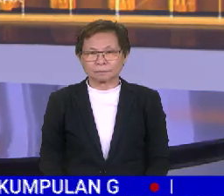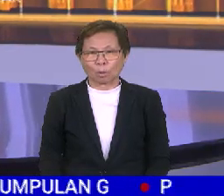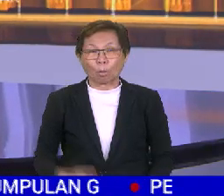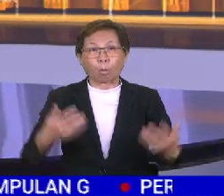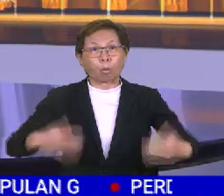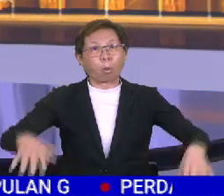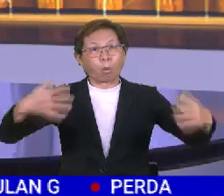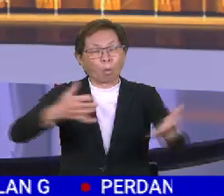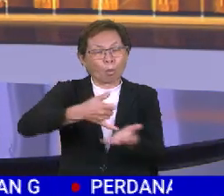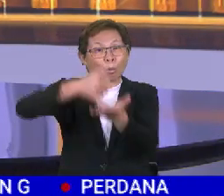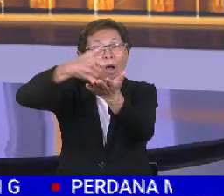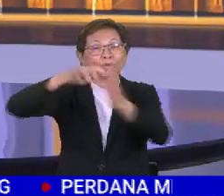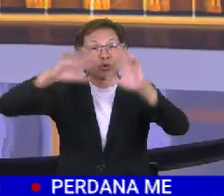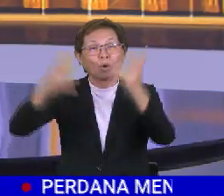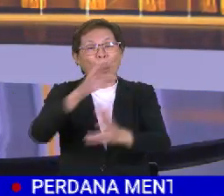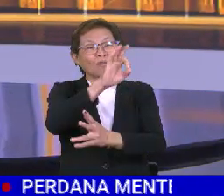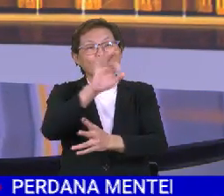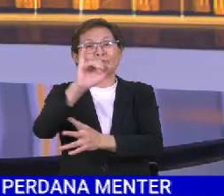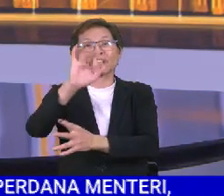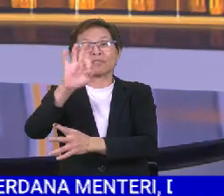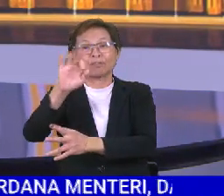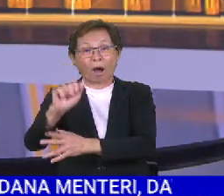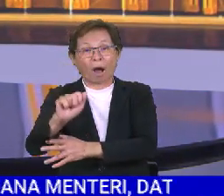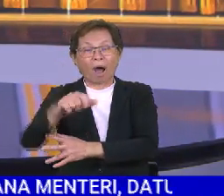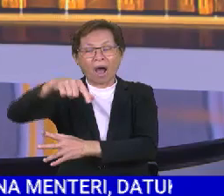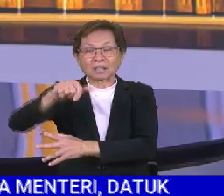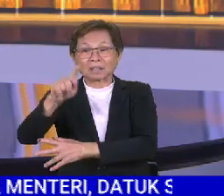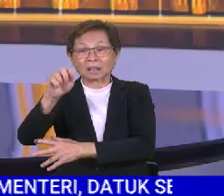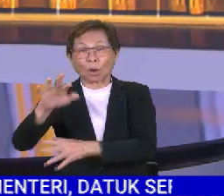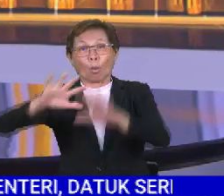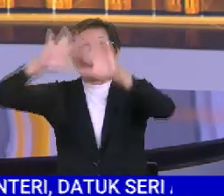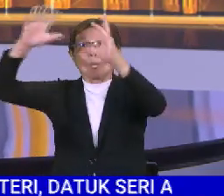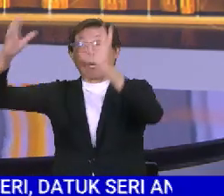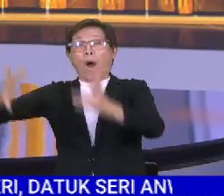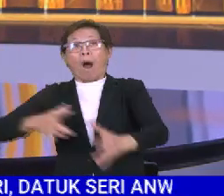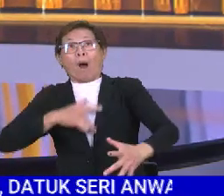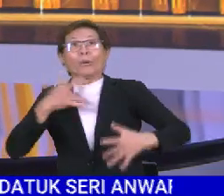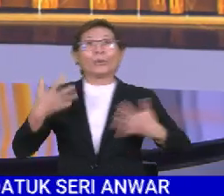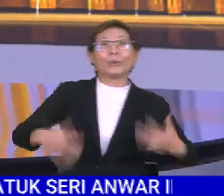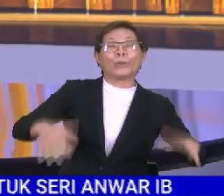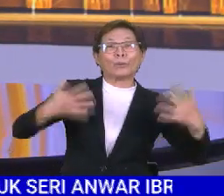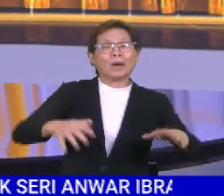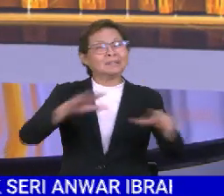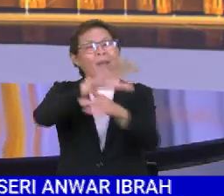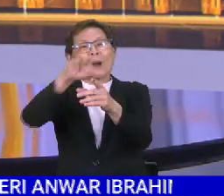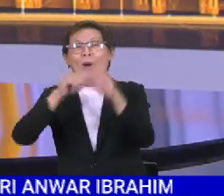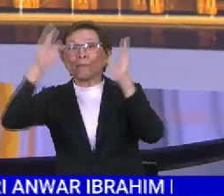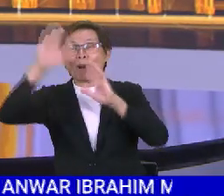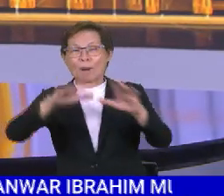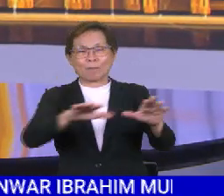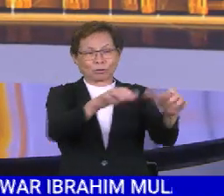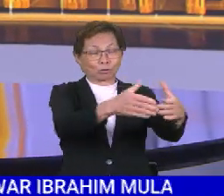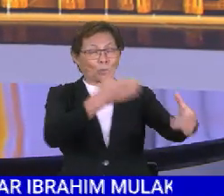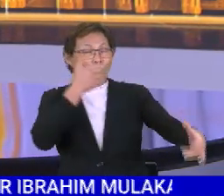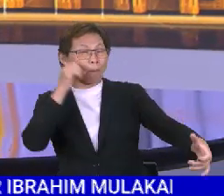Kehangatan Piala Dunia FIFA 2022 di Qatar dirasai seluruh dunia termasuk Malaysia bagi menyaksikan pasukan terbaik berentak